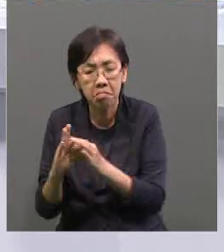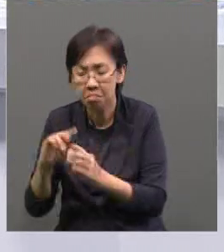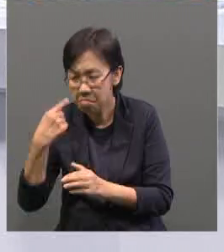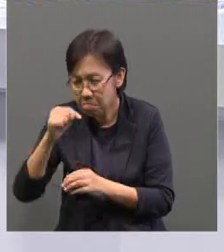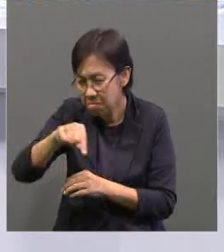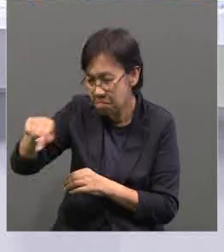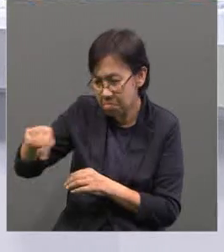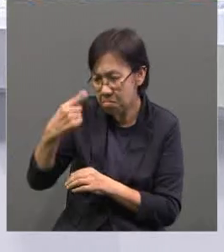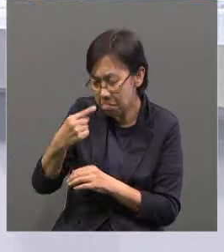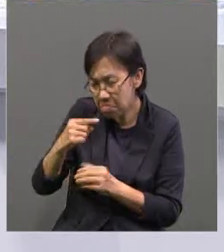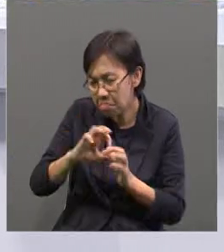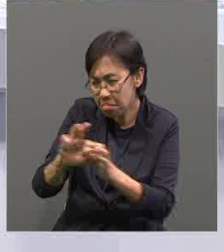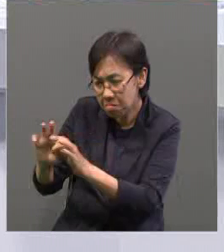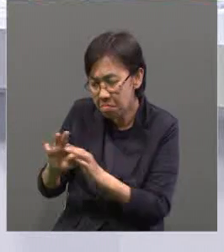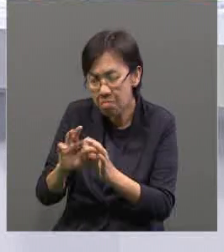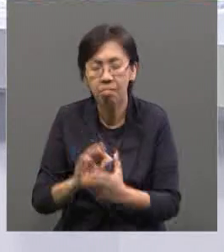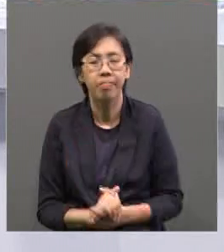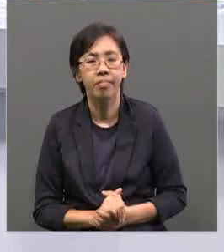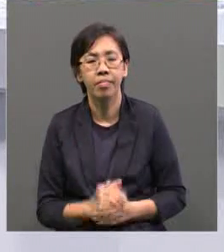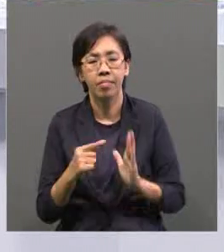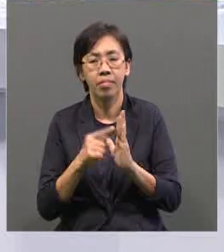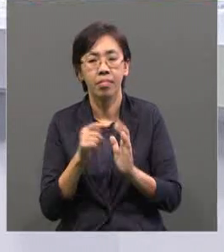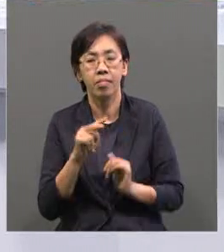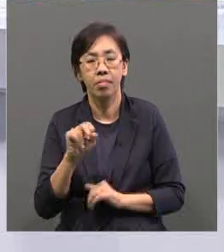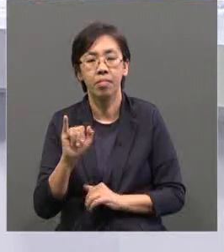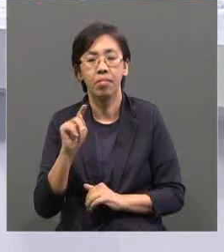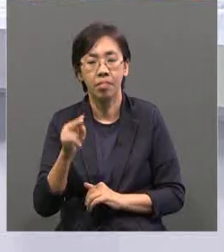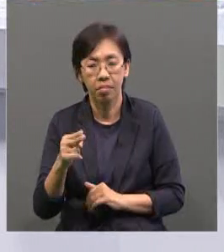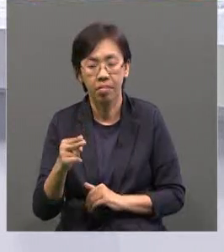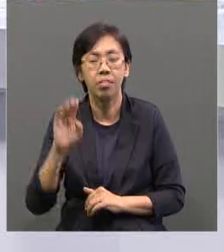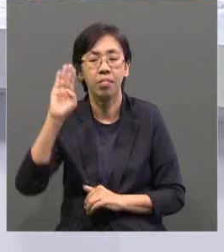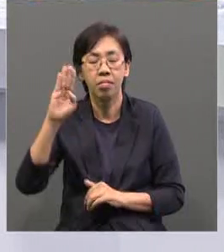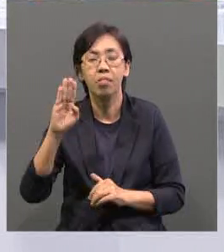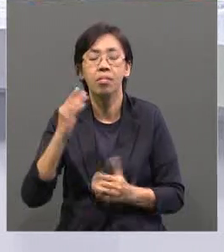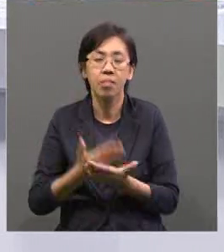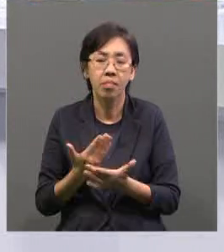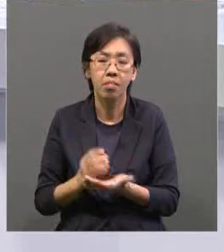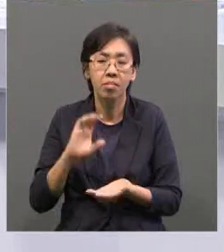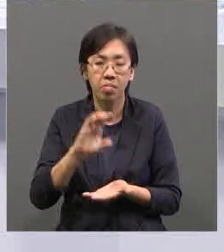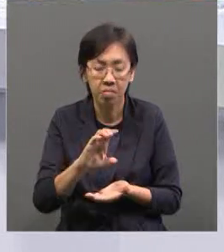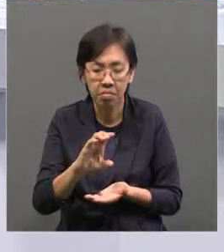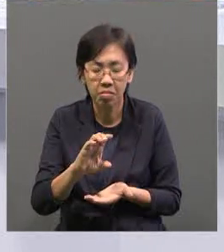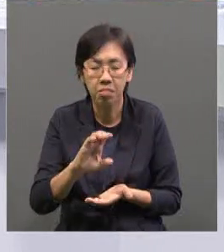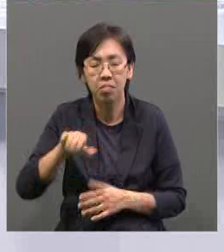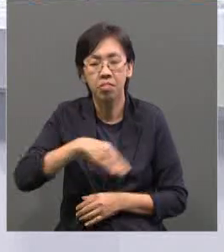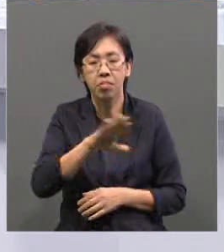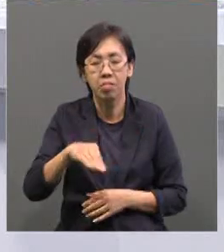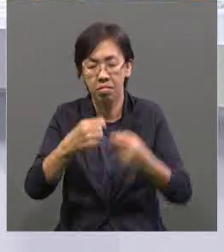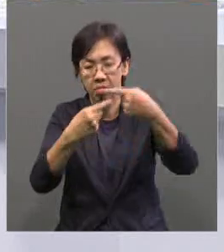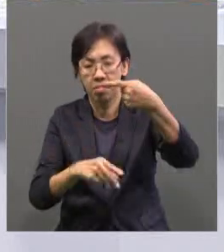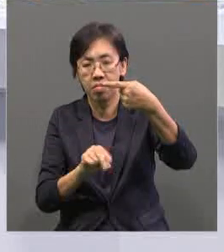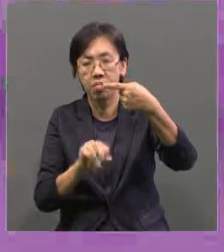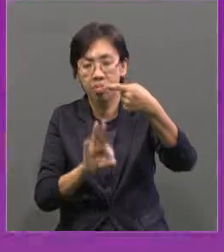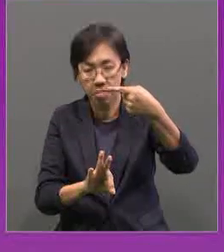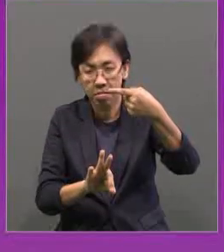กับผู้ที่เกี่ยวข้องวันนี้เองนะครับทางแทนไทยเจ้าของบริษัทด้านการลงทุนนะหนึ่งในเส้นทางการเงินจากทั้งหมด 39รายการ